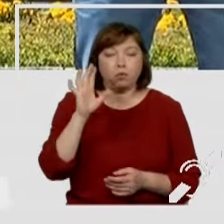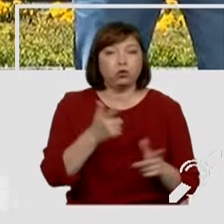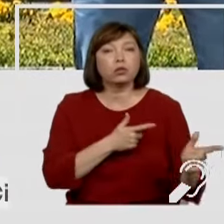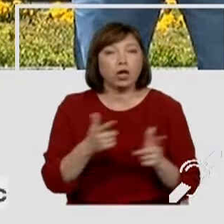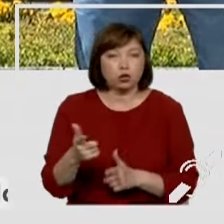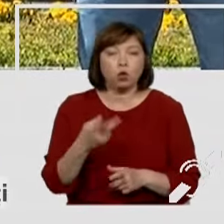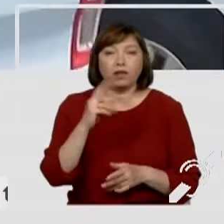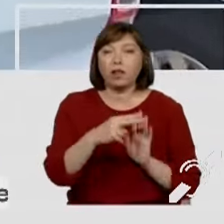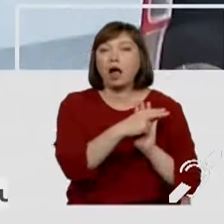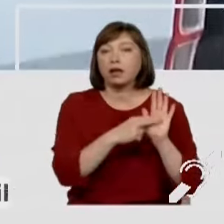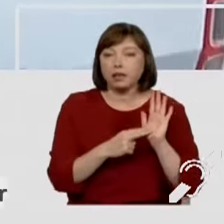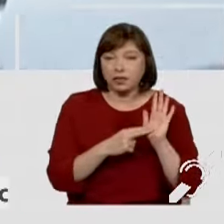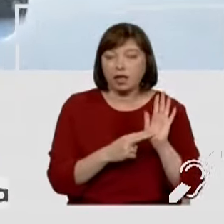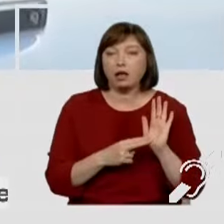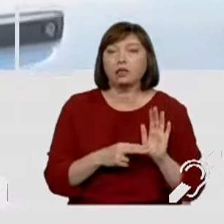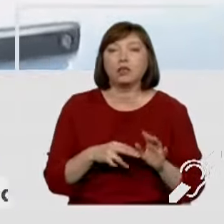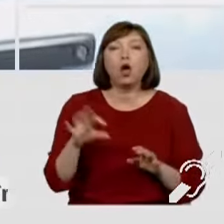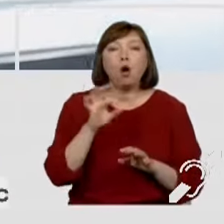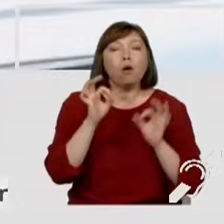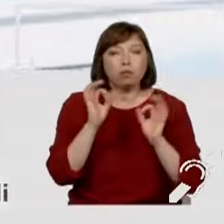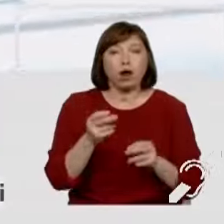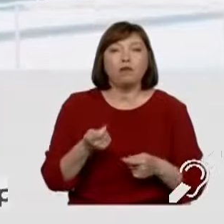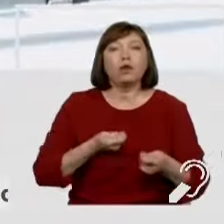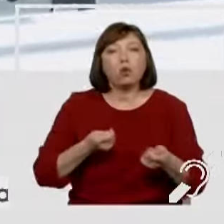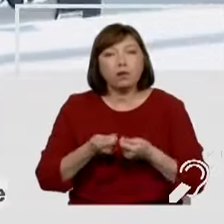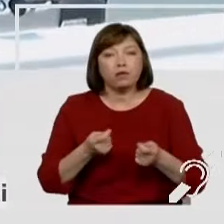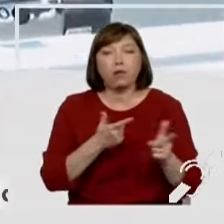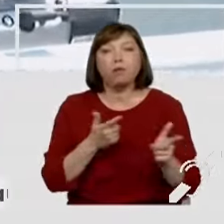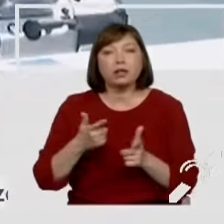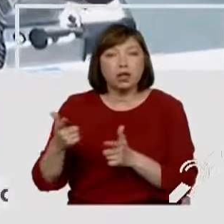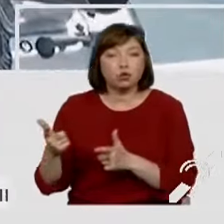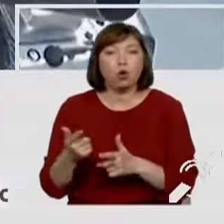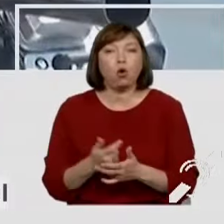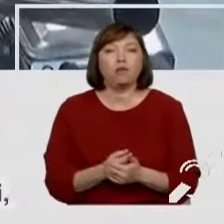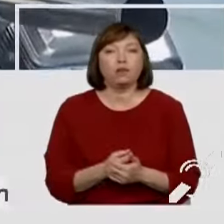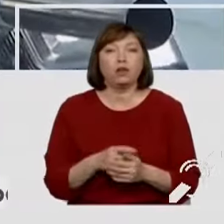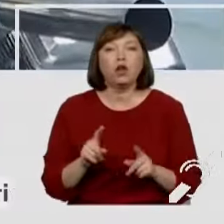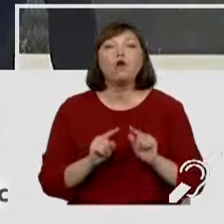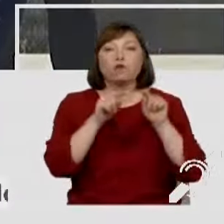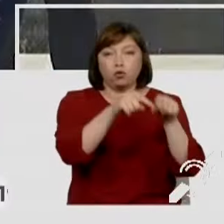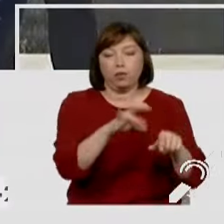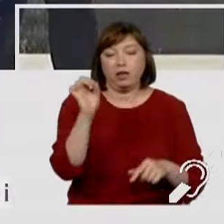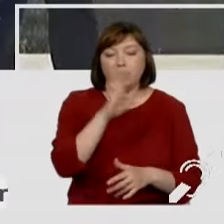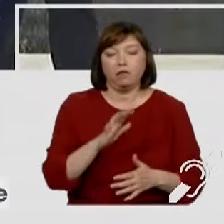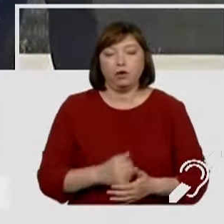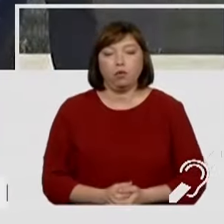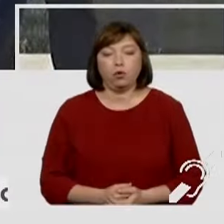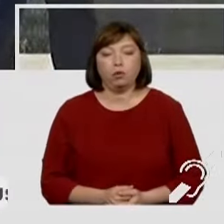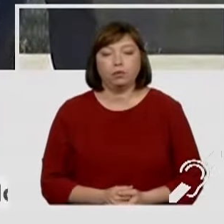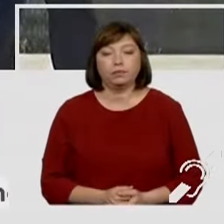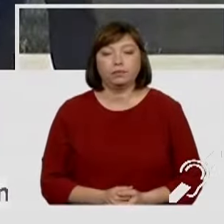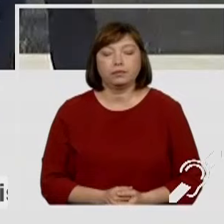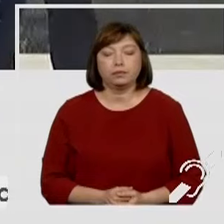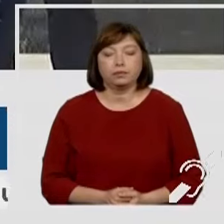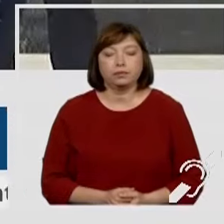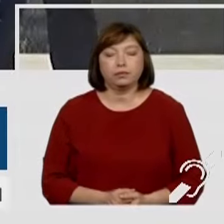pentru acreditare în vederea gestionării fondului de pregătire pentru preaderare UE. This we always